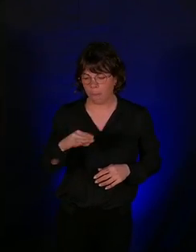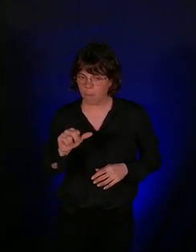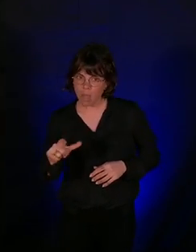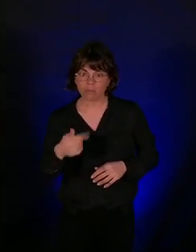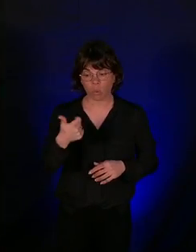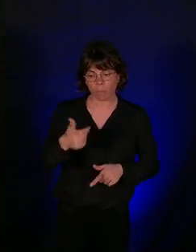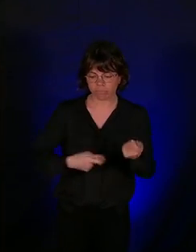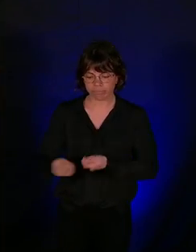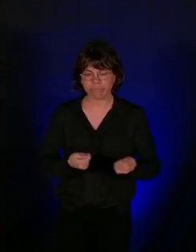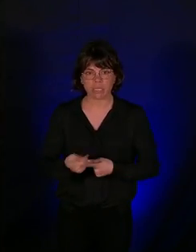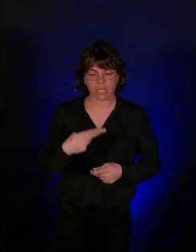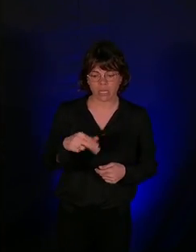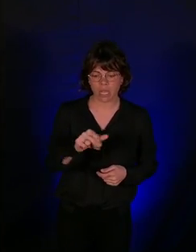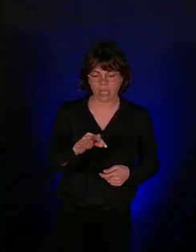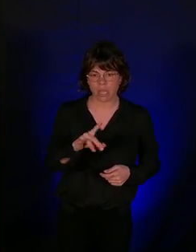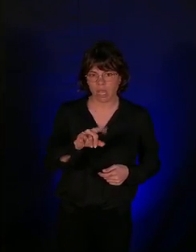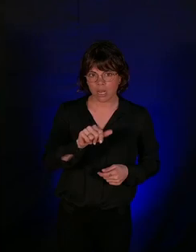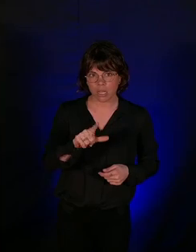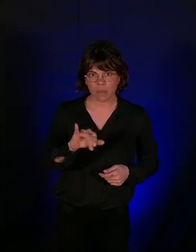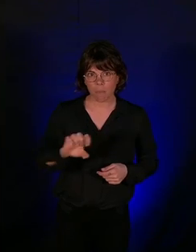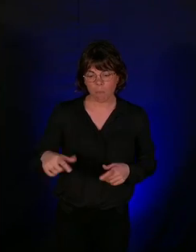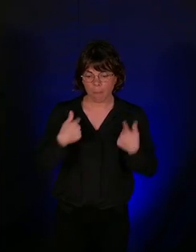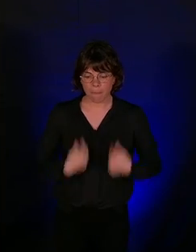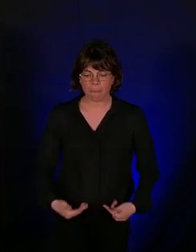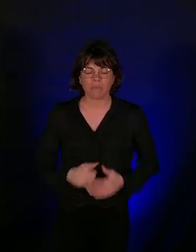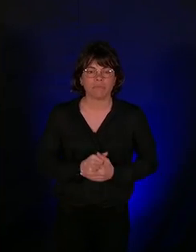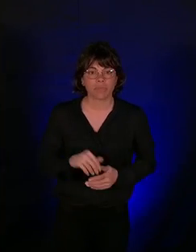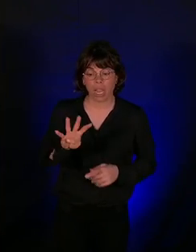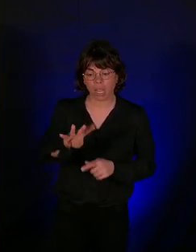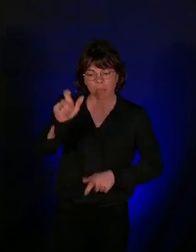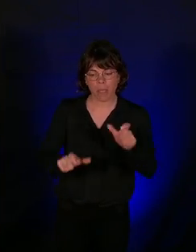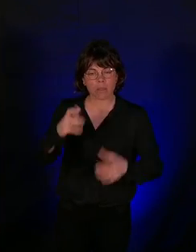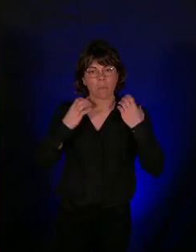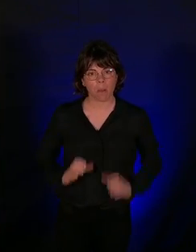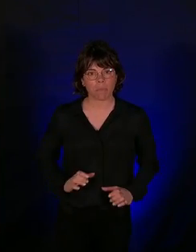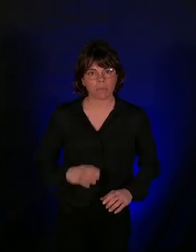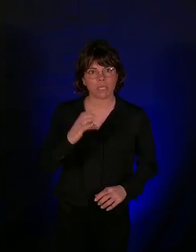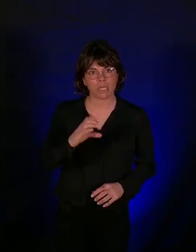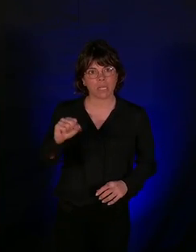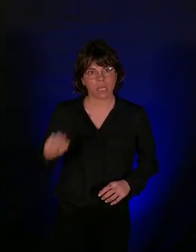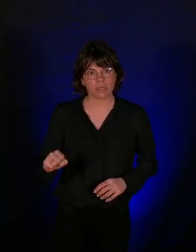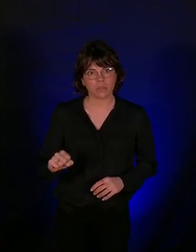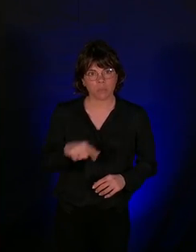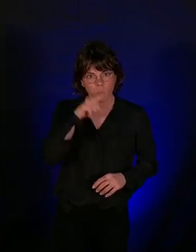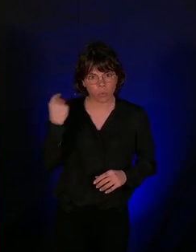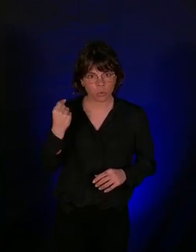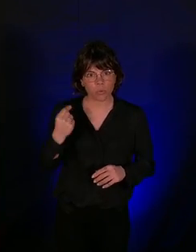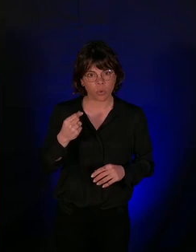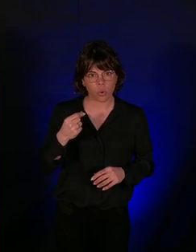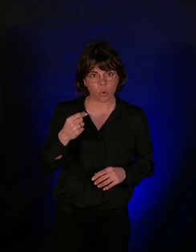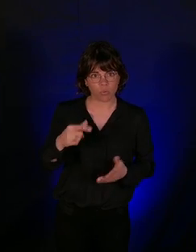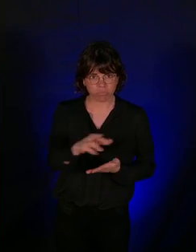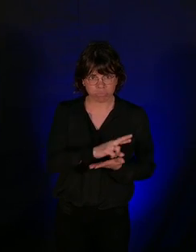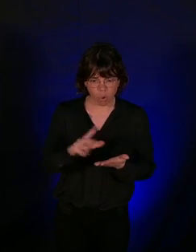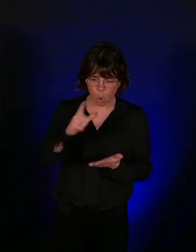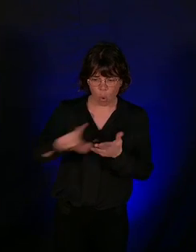deux pilotes Nathalie moi-même qu membres du CCN Jo perira Fono UD Duron